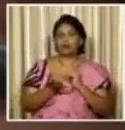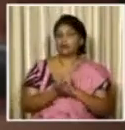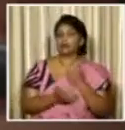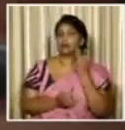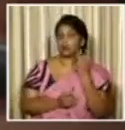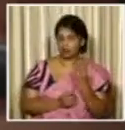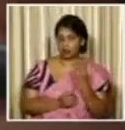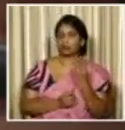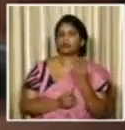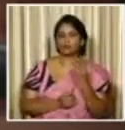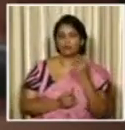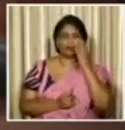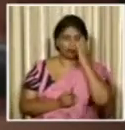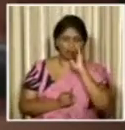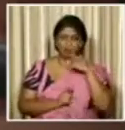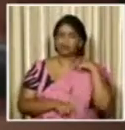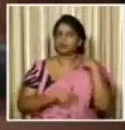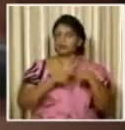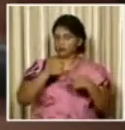තියෙනවා මේක සම්ප්‍රදාය